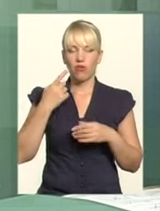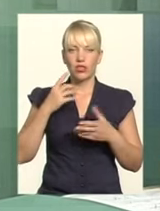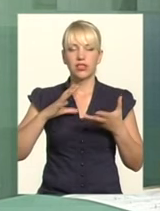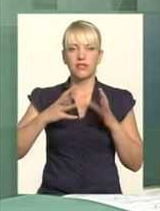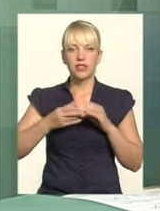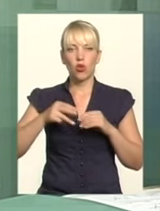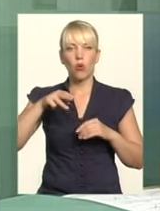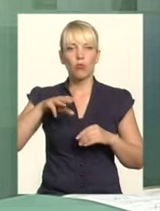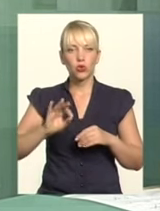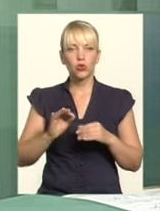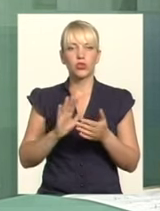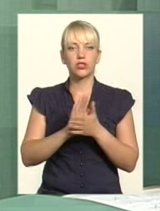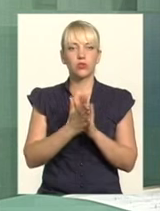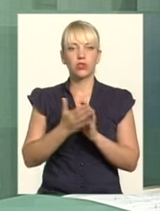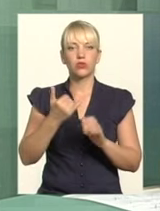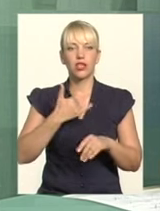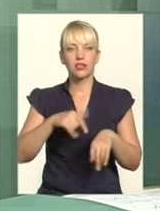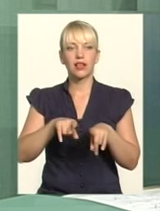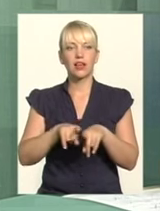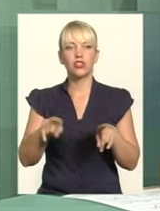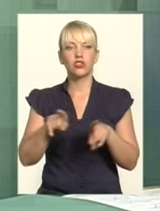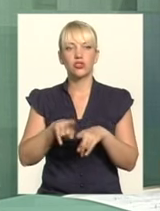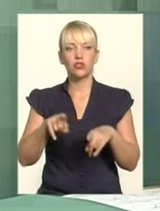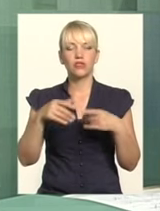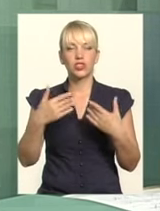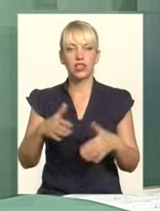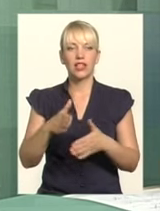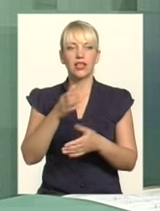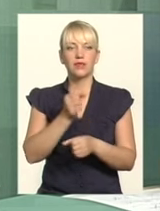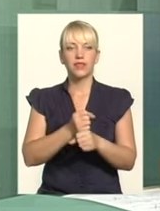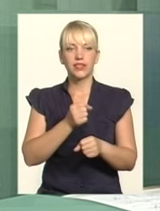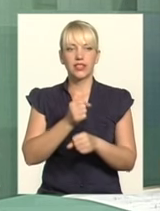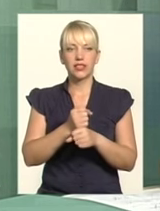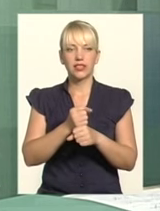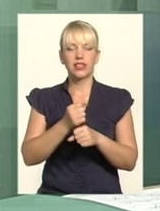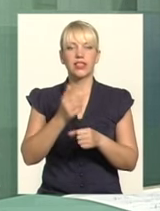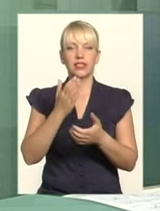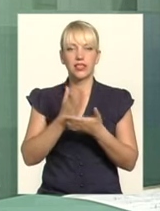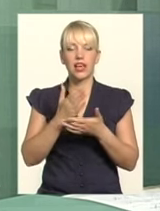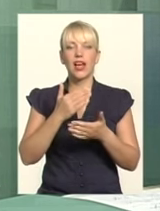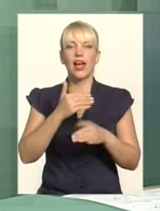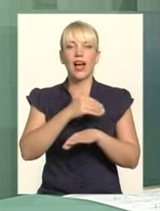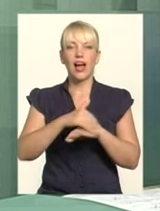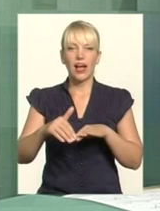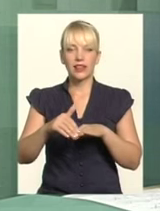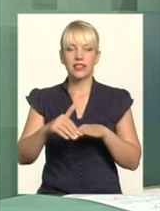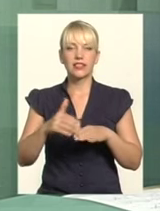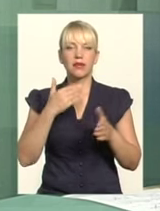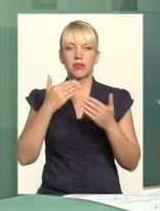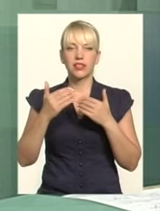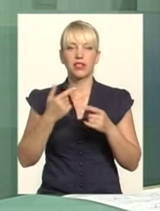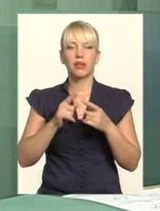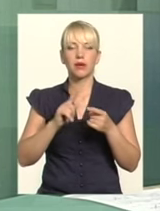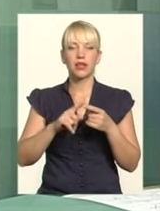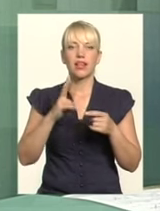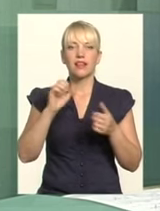то ситуація в нас така, що вже, в принципі, діє адресний підхід. Сьогодні пільга на тверде паливо, скрапний